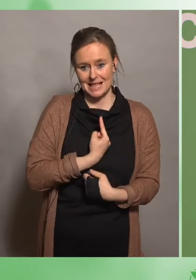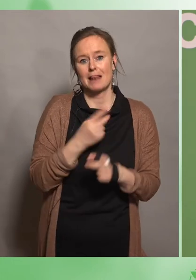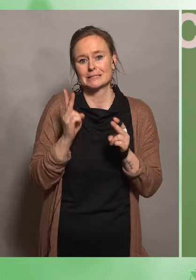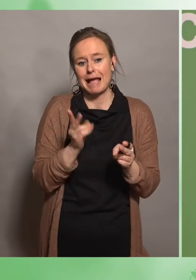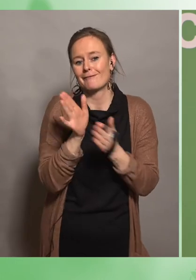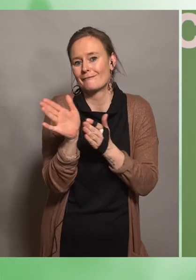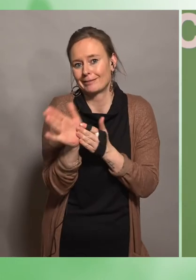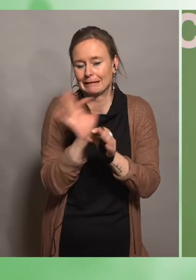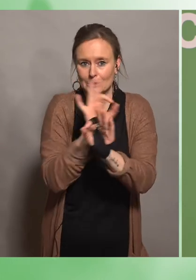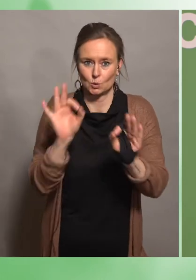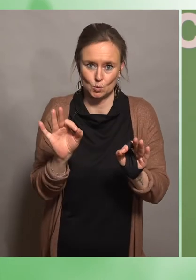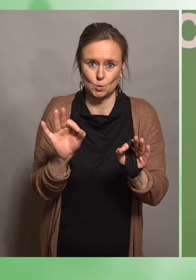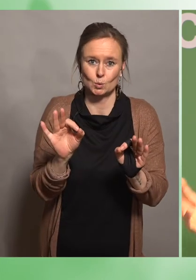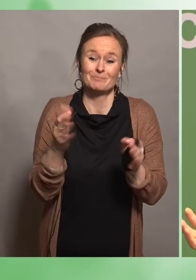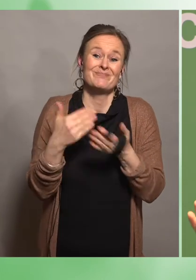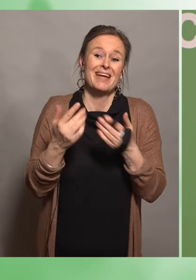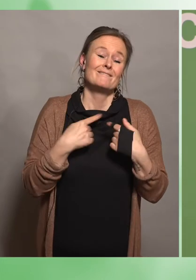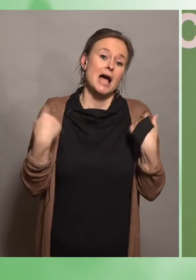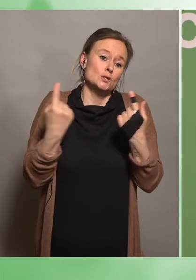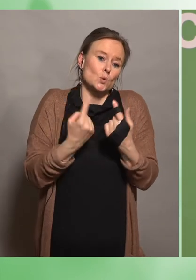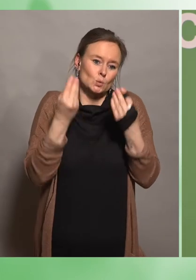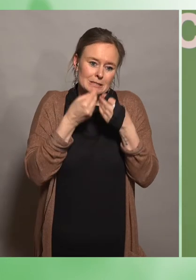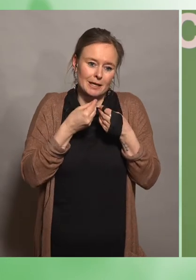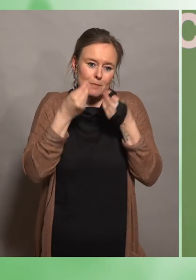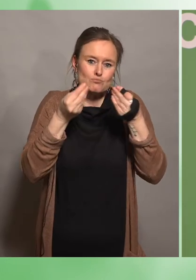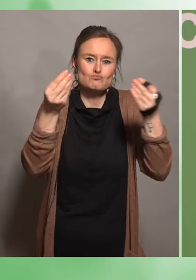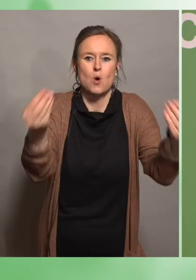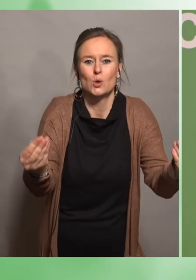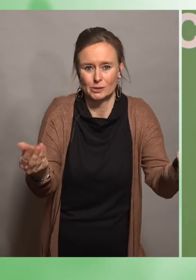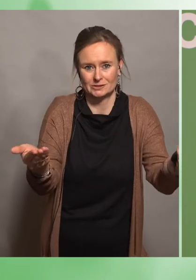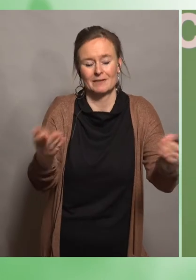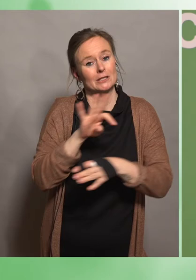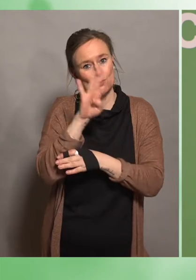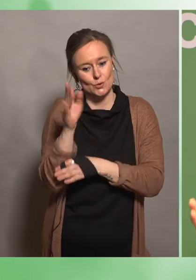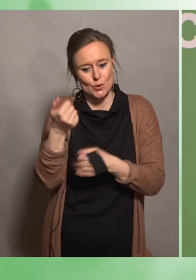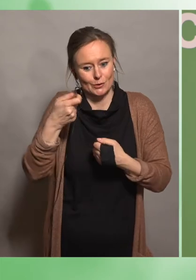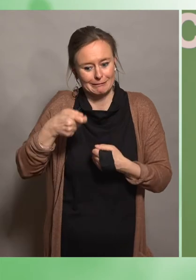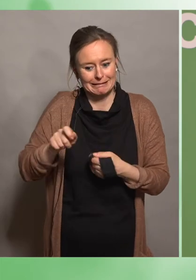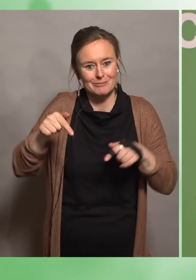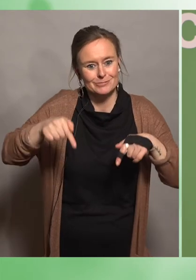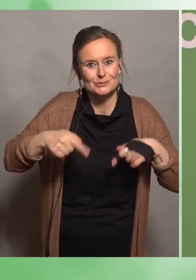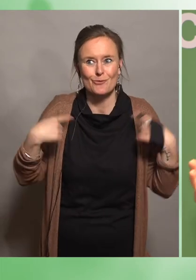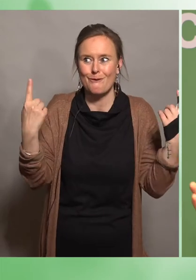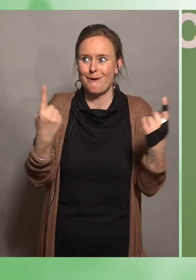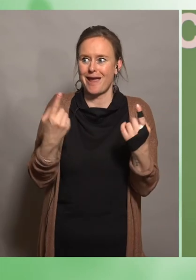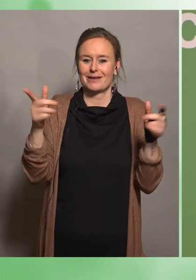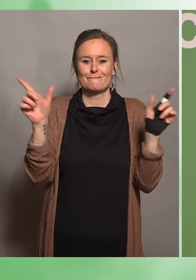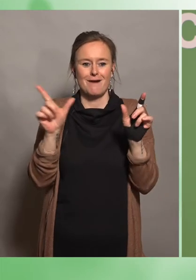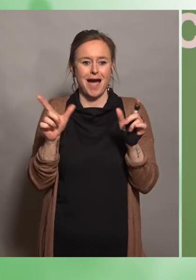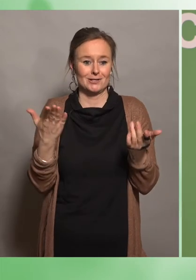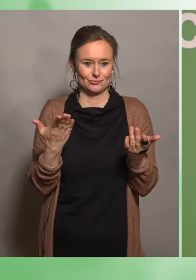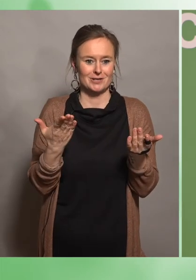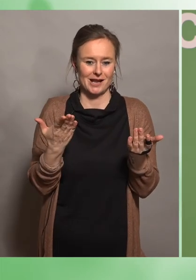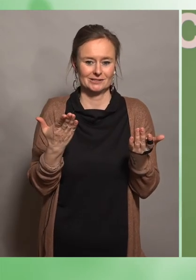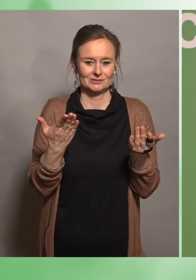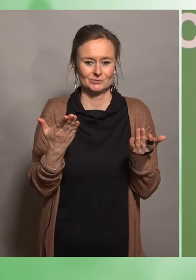Was an unsere Botschaften? Also es ist schön, dass es so eine Veranstaltung gibt und ich bin ja fast fehl am Platz, weil ja alles